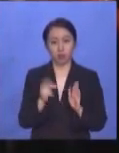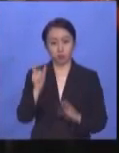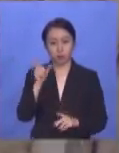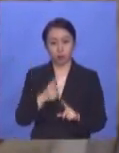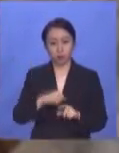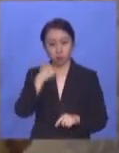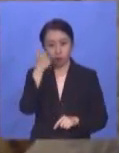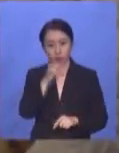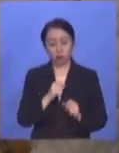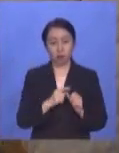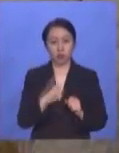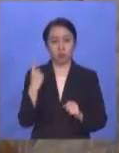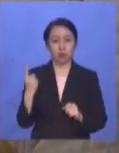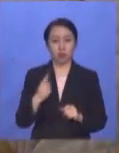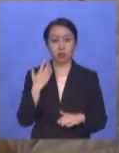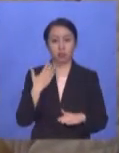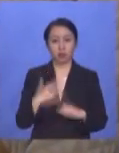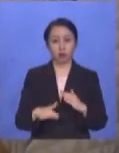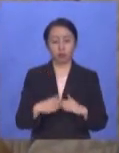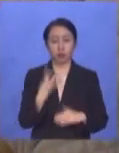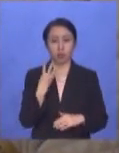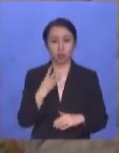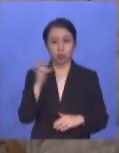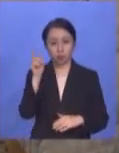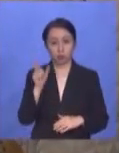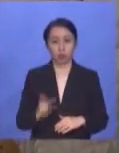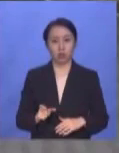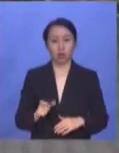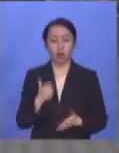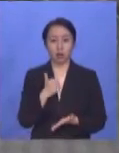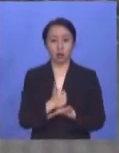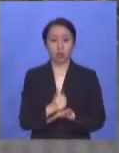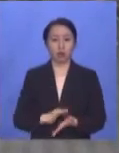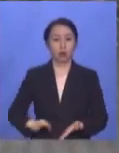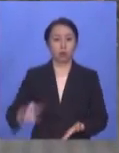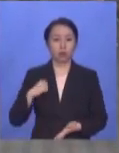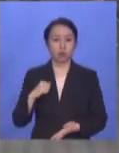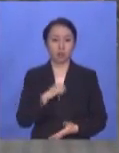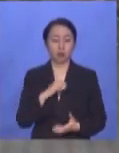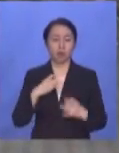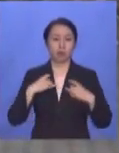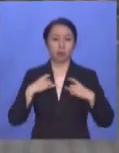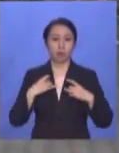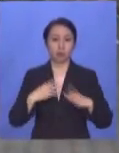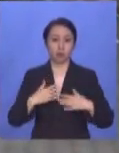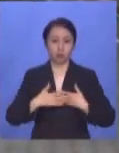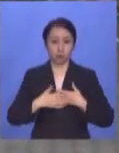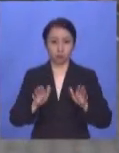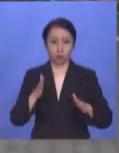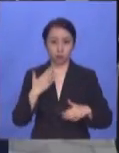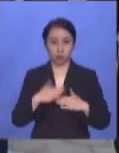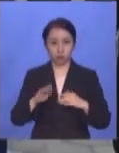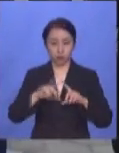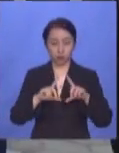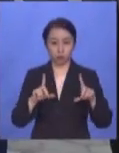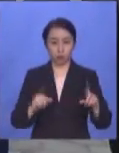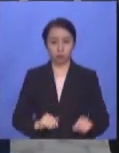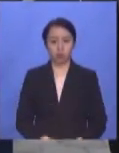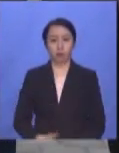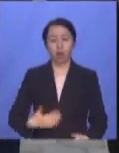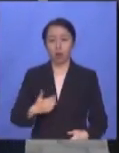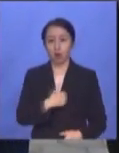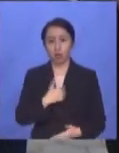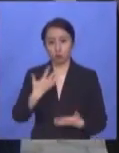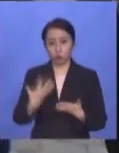В этом году 11 классов закончили 4 ученика. Аким области лично поздравил выпускников с окончанием школы. Пожелать